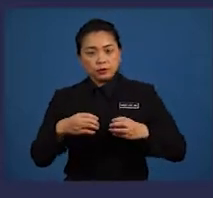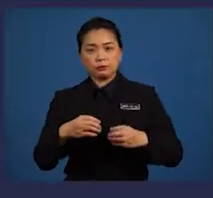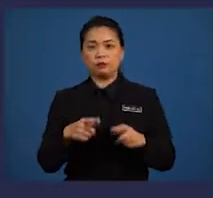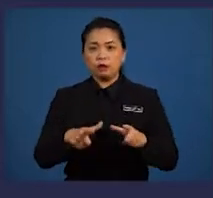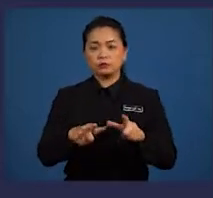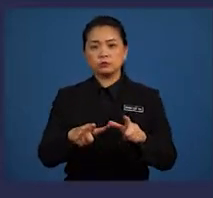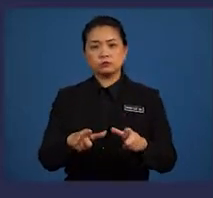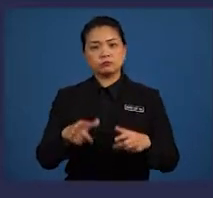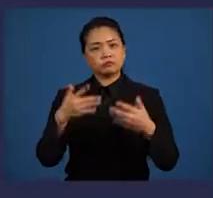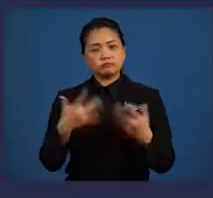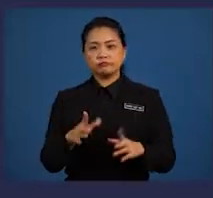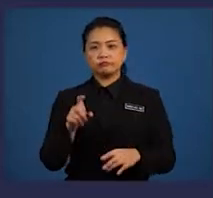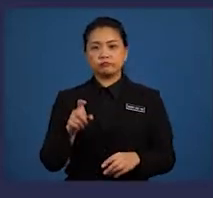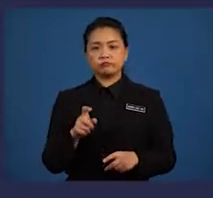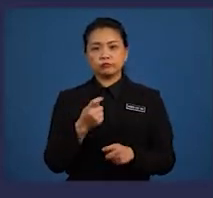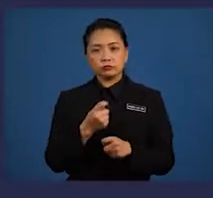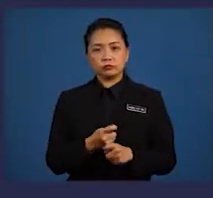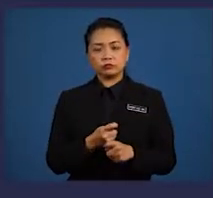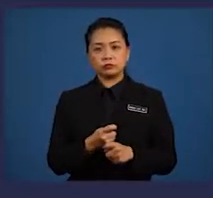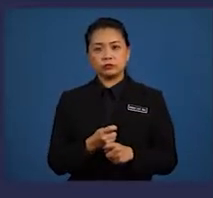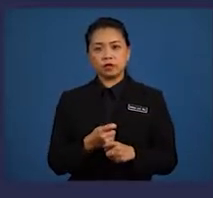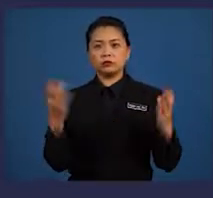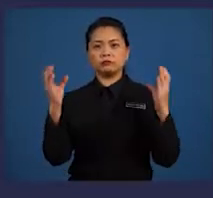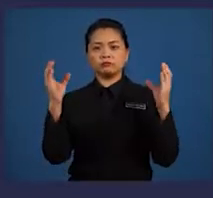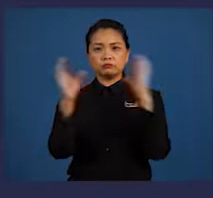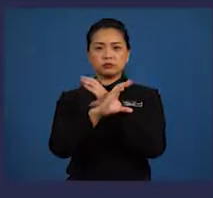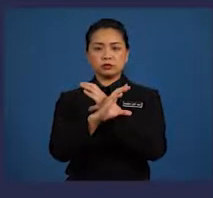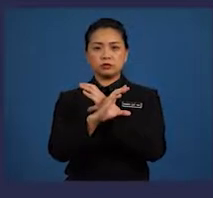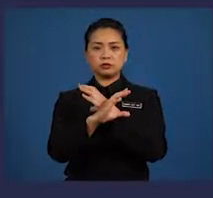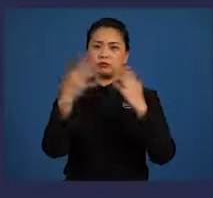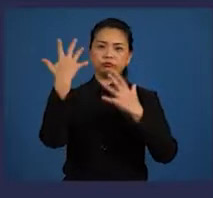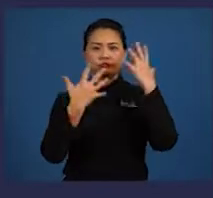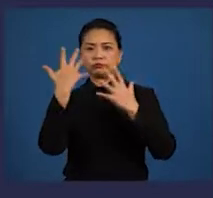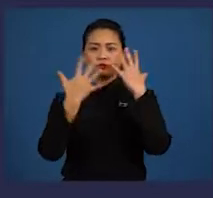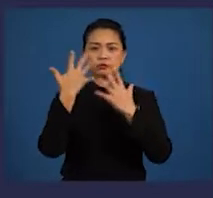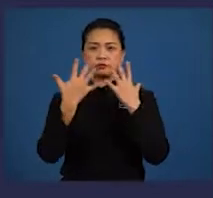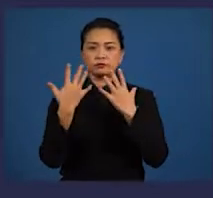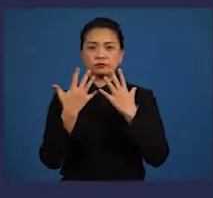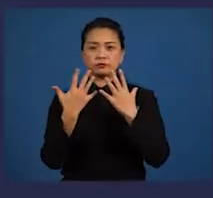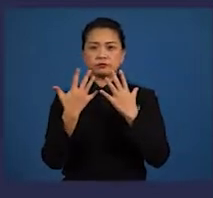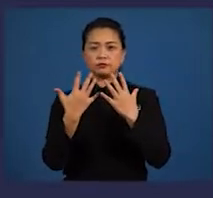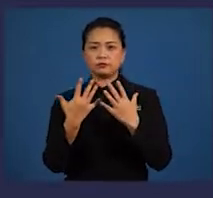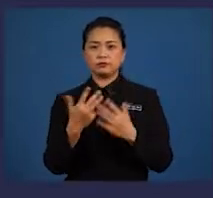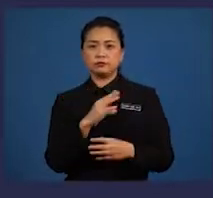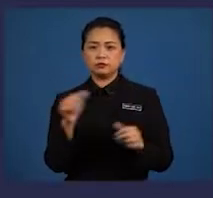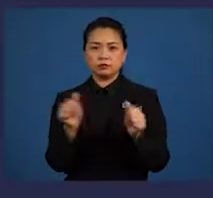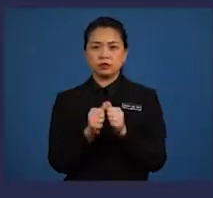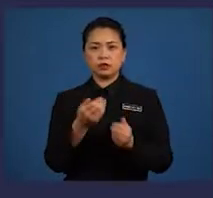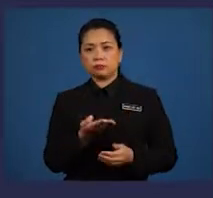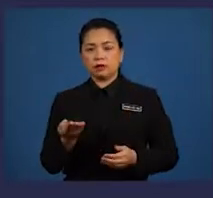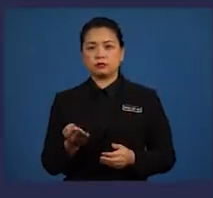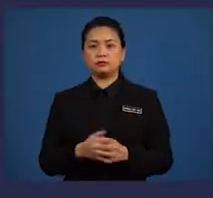sudah tentu akan menyebabkan percanggahan maklumat dan menimbulkan kekeliruan terhadap bahasa sastra yang